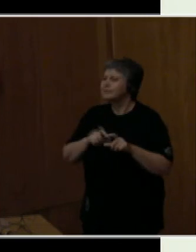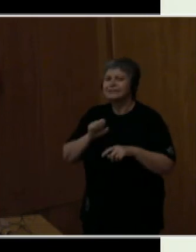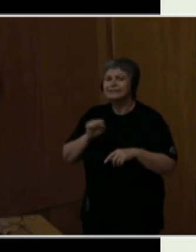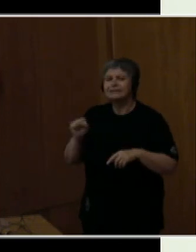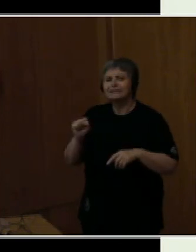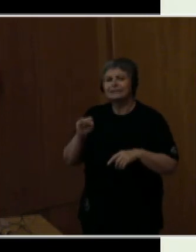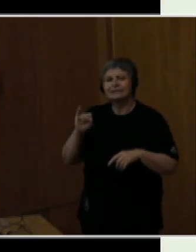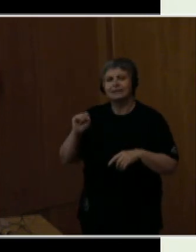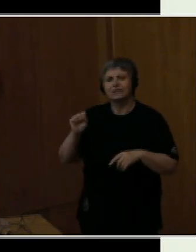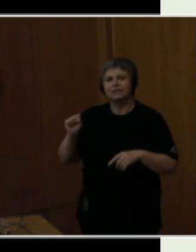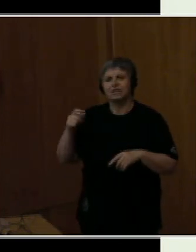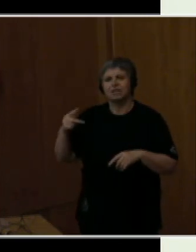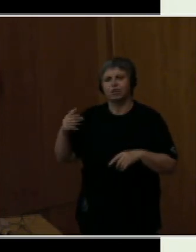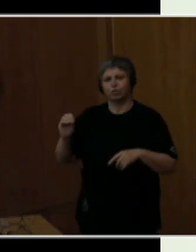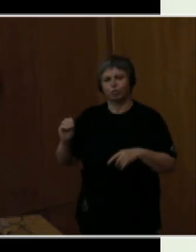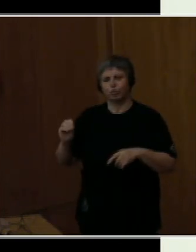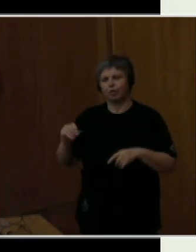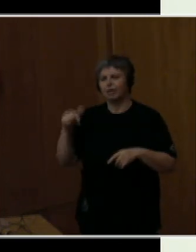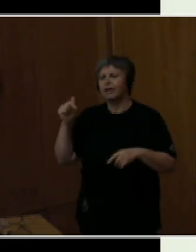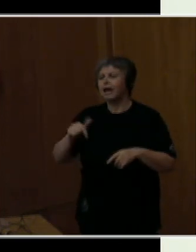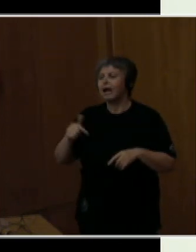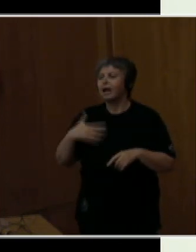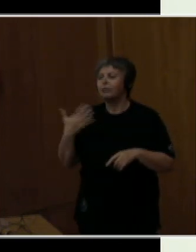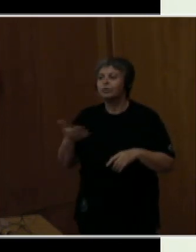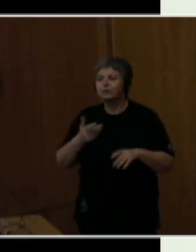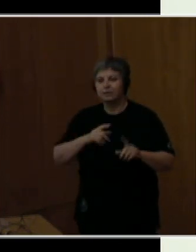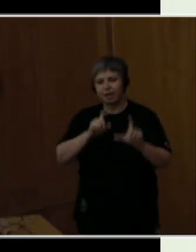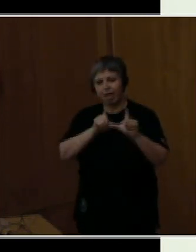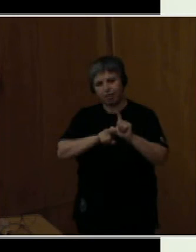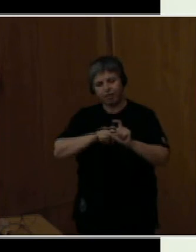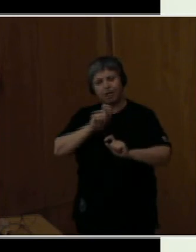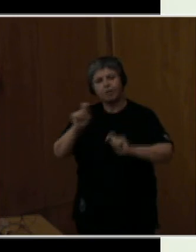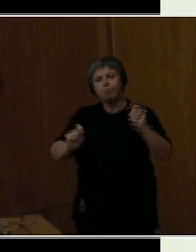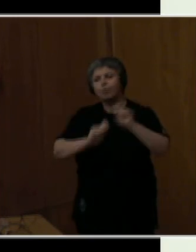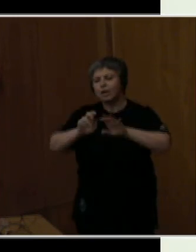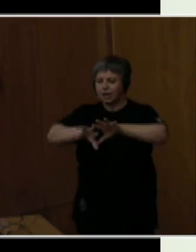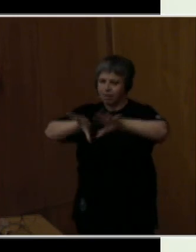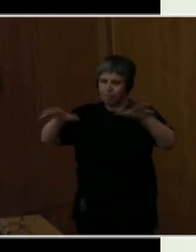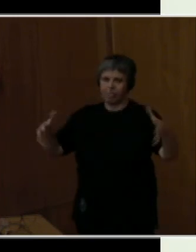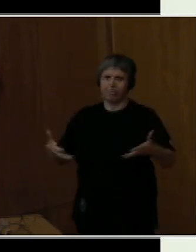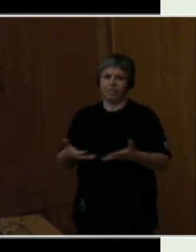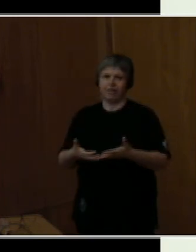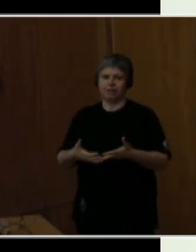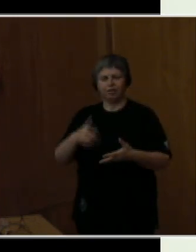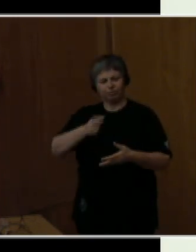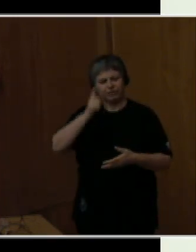πολύ μεγάλος κατασκευαστής δικτυακών εξοπλισμών. Οπότε κάτι ξέρουν κι αυτοί, κάνουν τις μετρήσεις